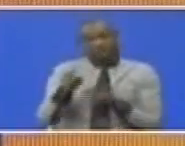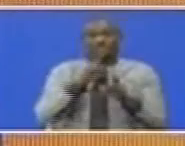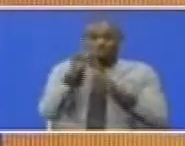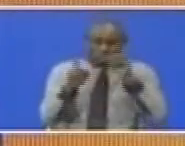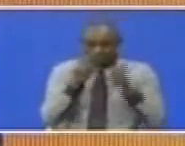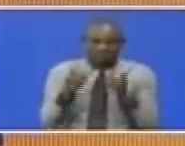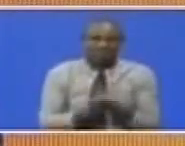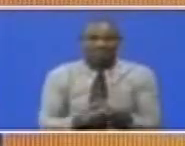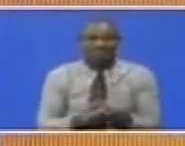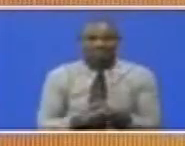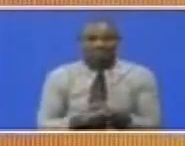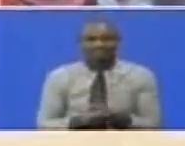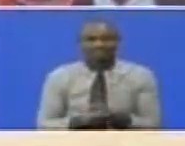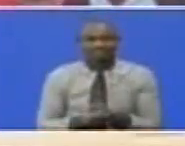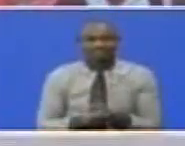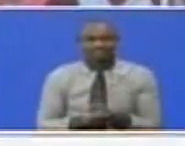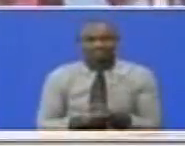mahojiano.